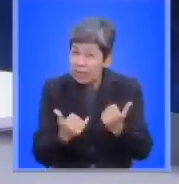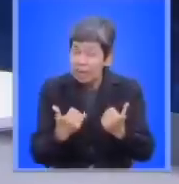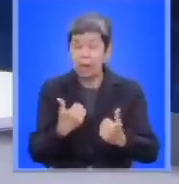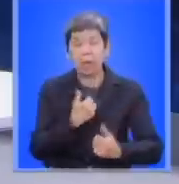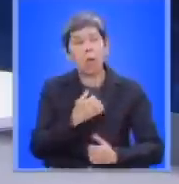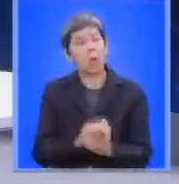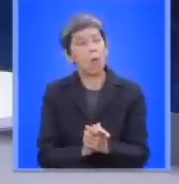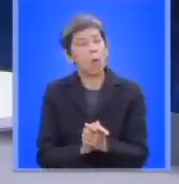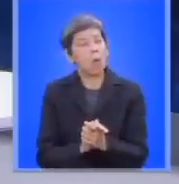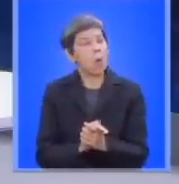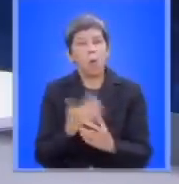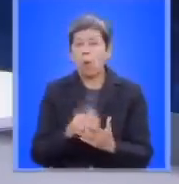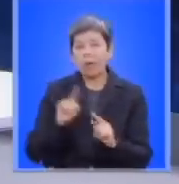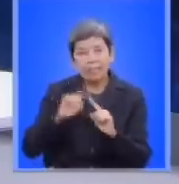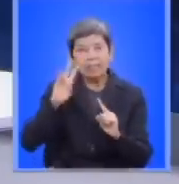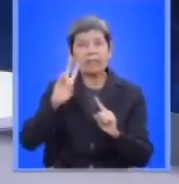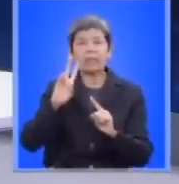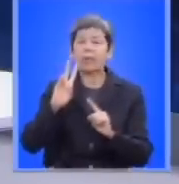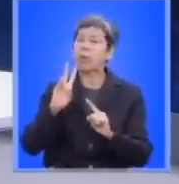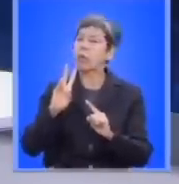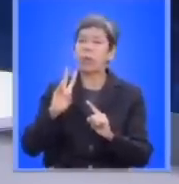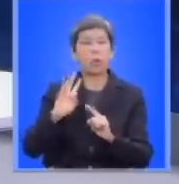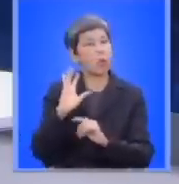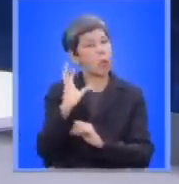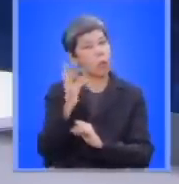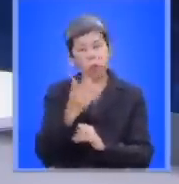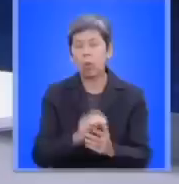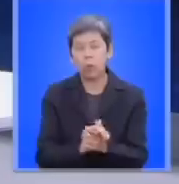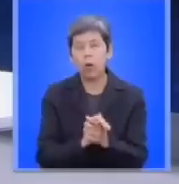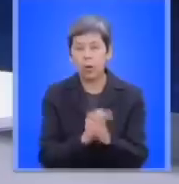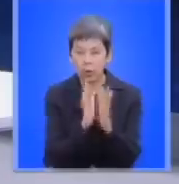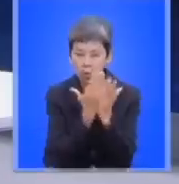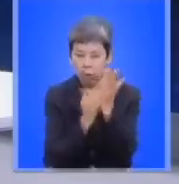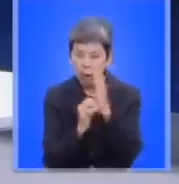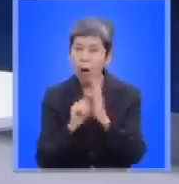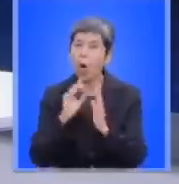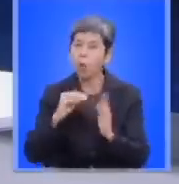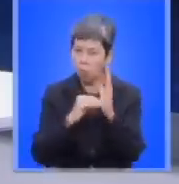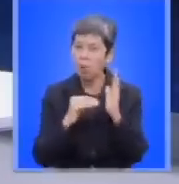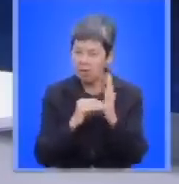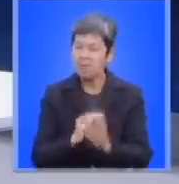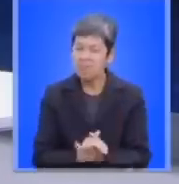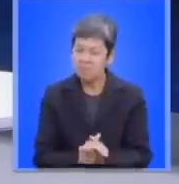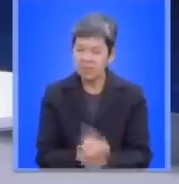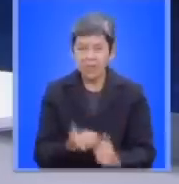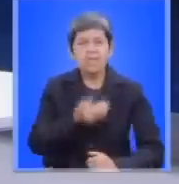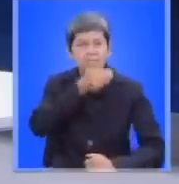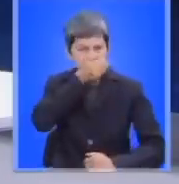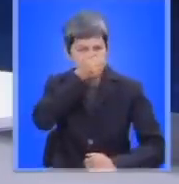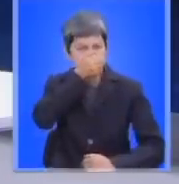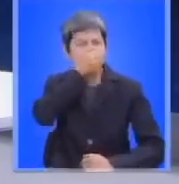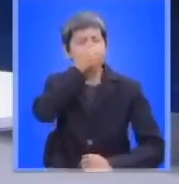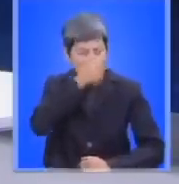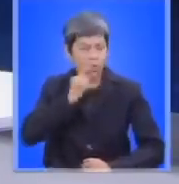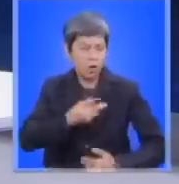พุ่งสูงติดอันดับ7อากาศแย่ที่สุดในโลกเลยนะ ทั้ง50เขตในกรุงเทพมหานครเลยด้วย ครับผมดังนั้นหน้ากากอนามัยนี่ต้องพ